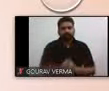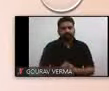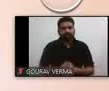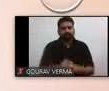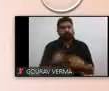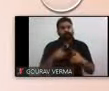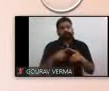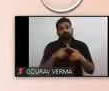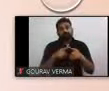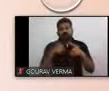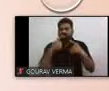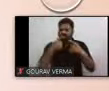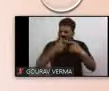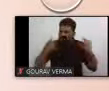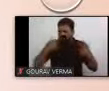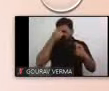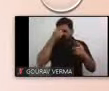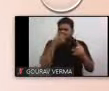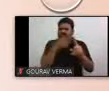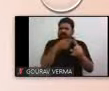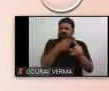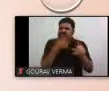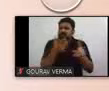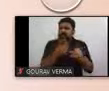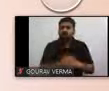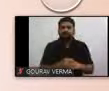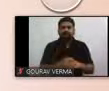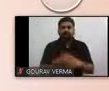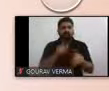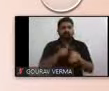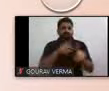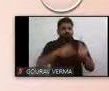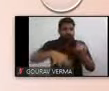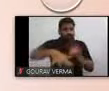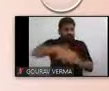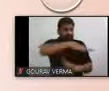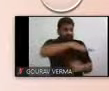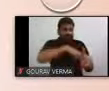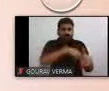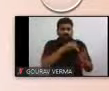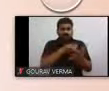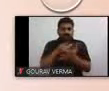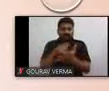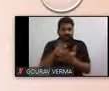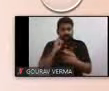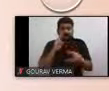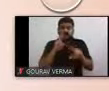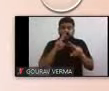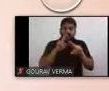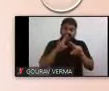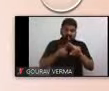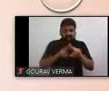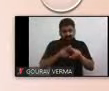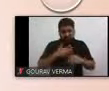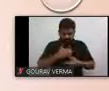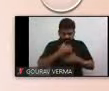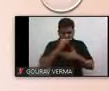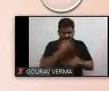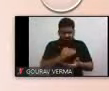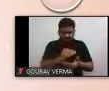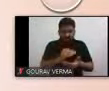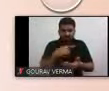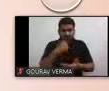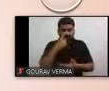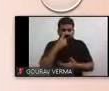बड़ा इशू जो होता है वो है सोशल सिचुएशन. अगर हमारा बच्चा माँ की गोद